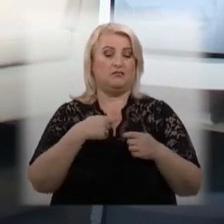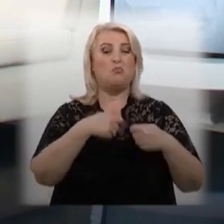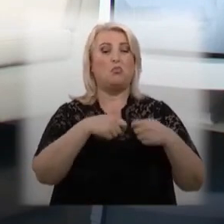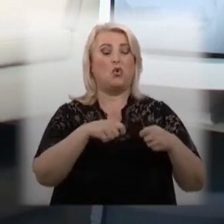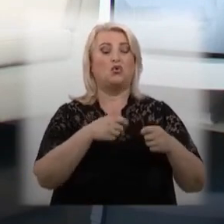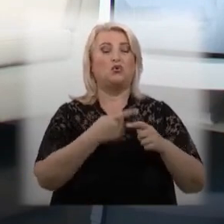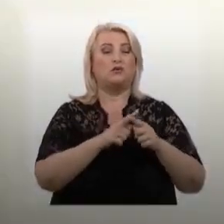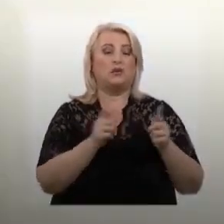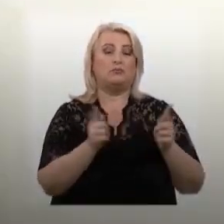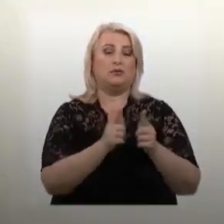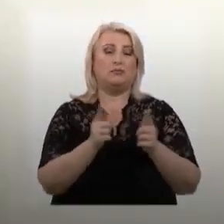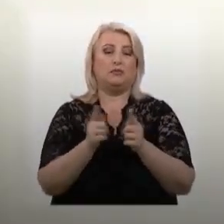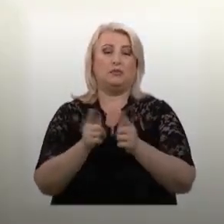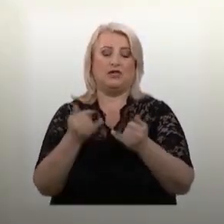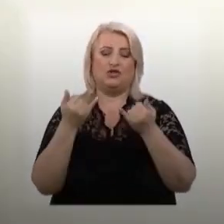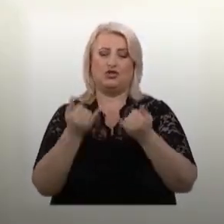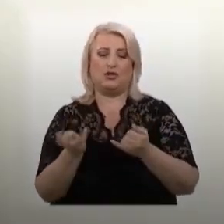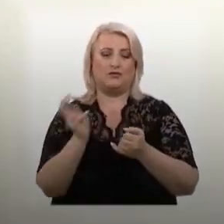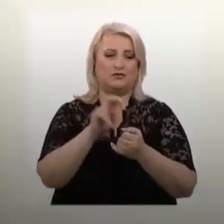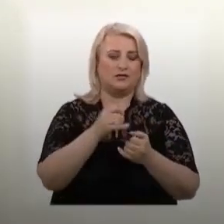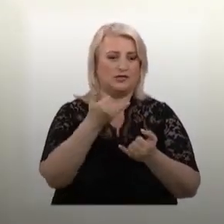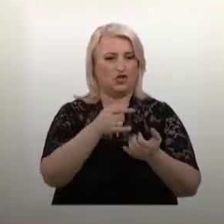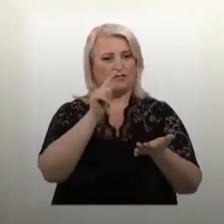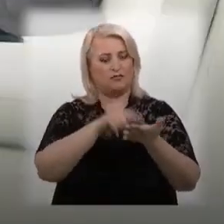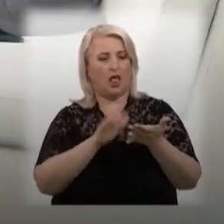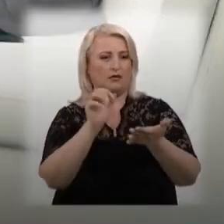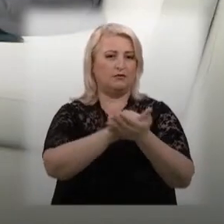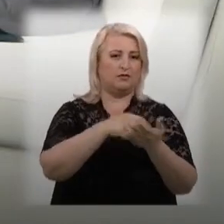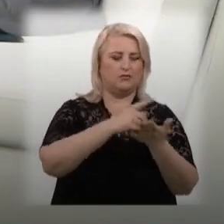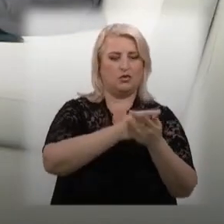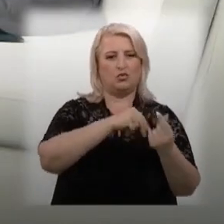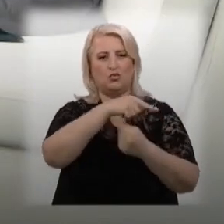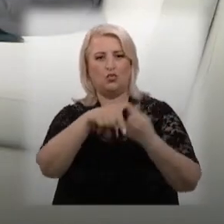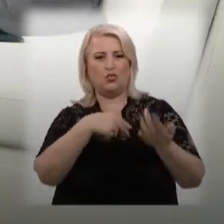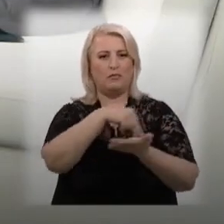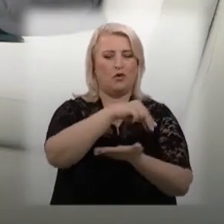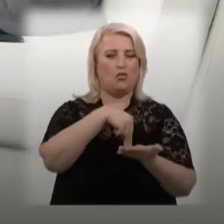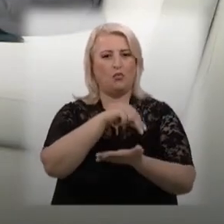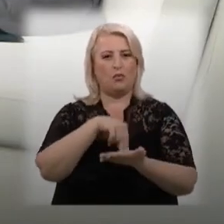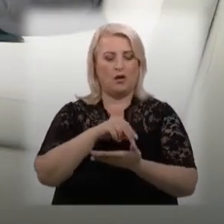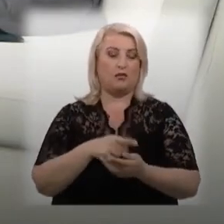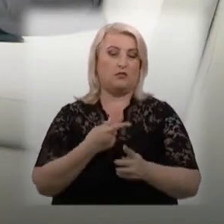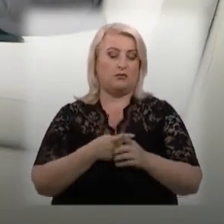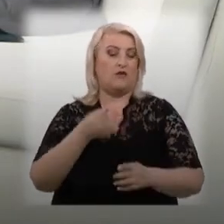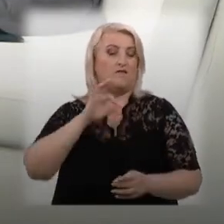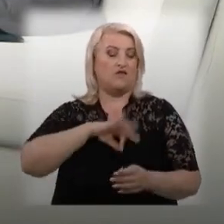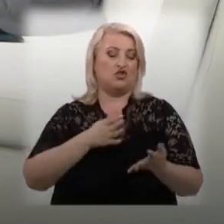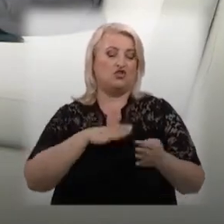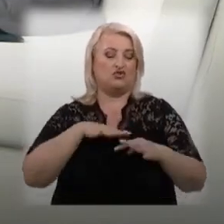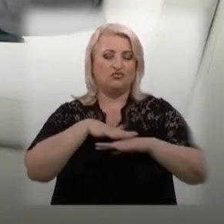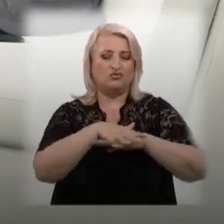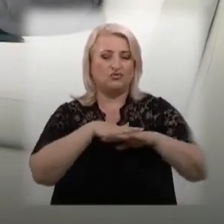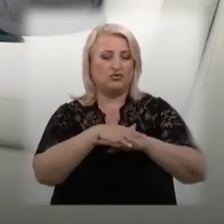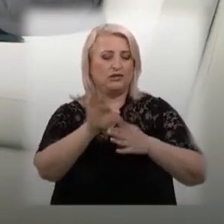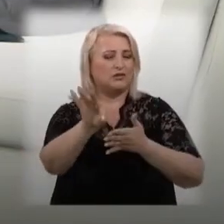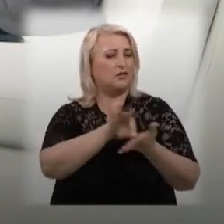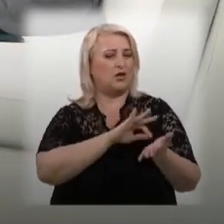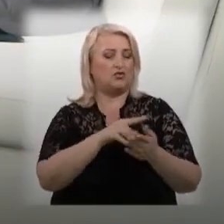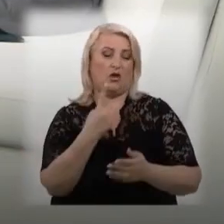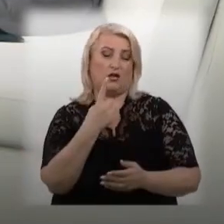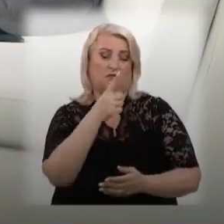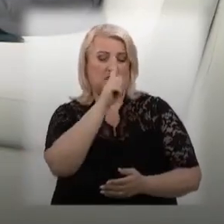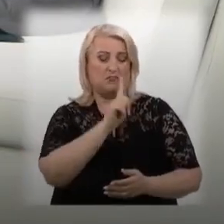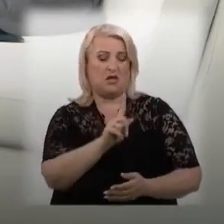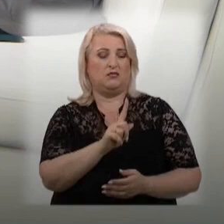colțul Action intra acum cumpăra acum branza cat la suta atunci e frica eficienta o calculăm imediat săptămânal